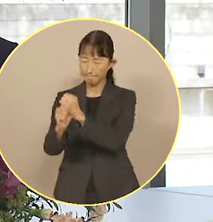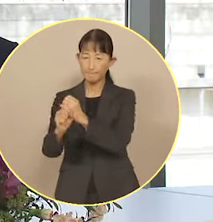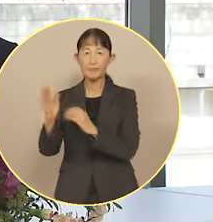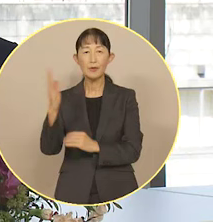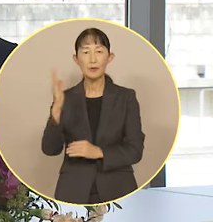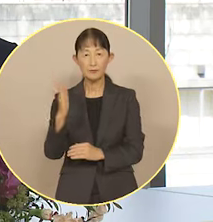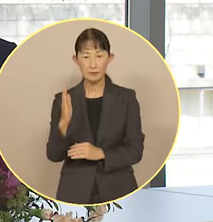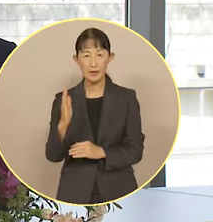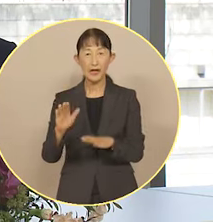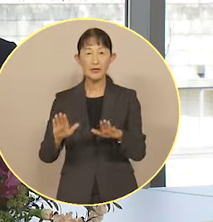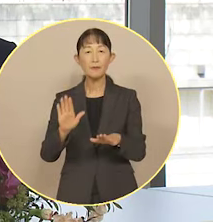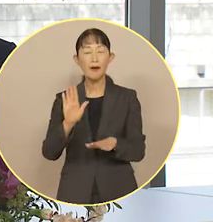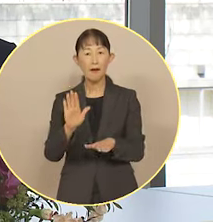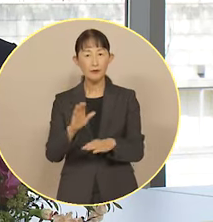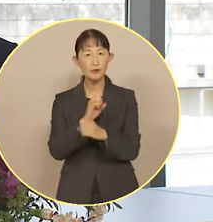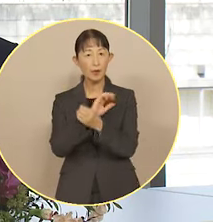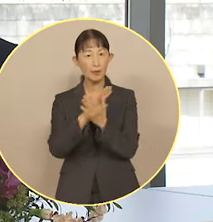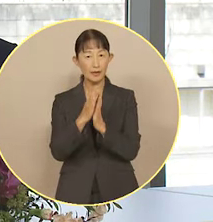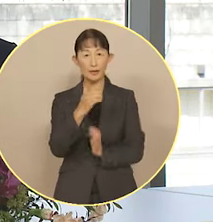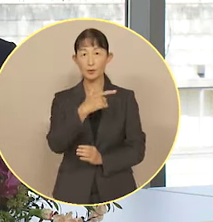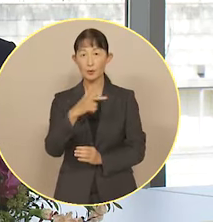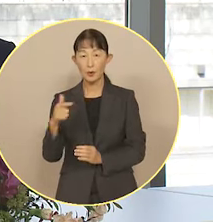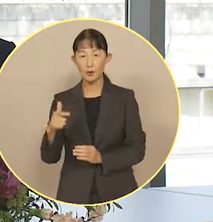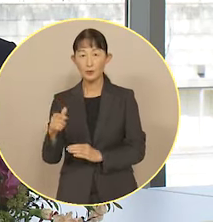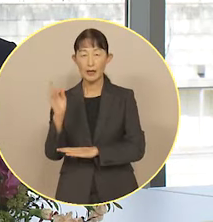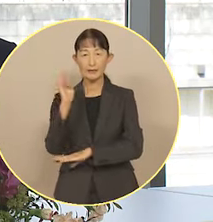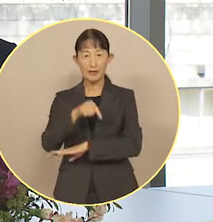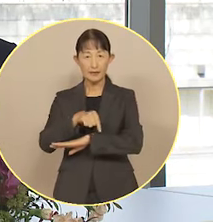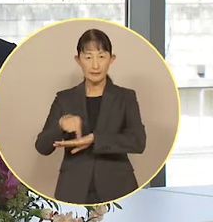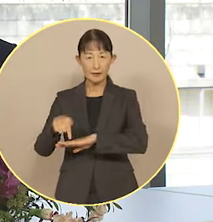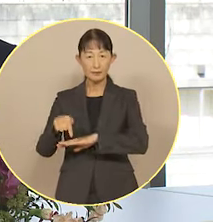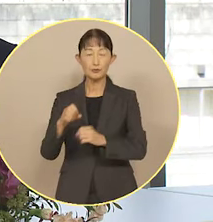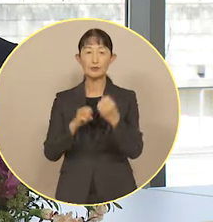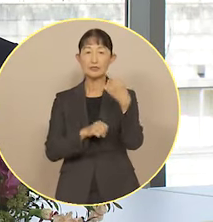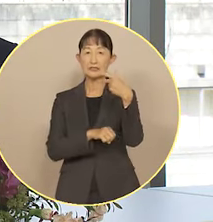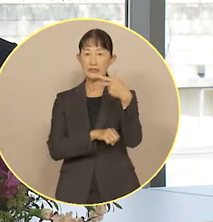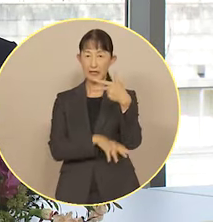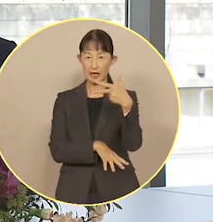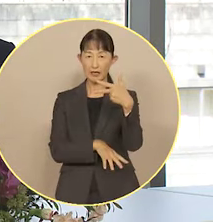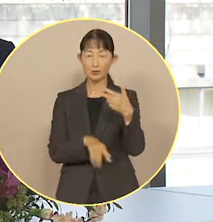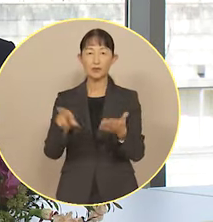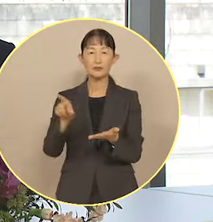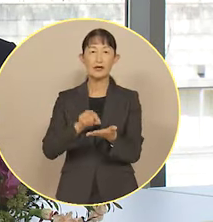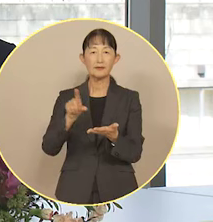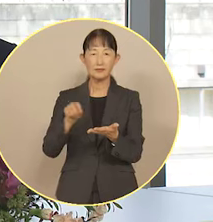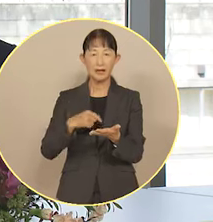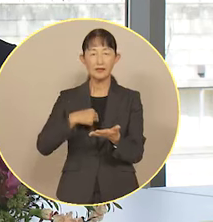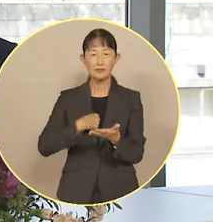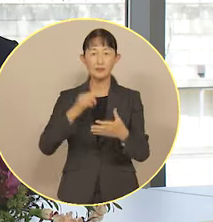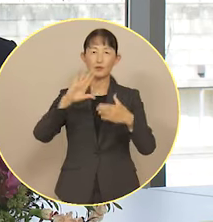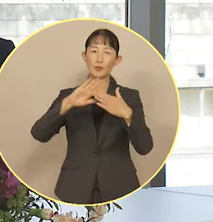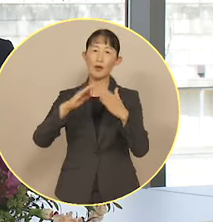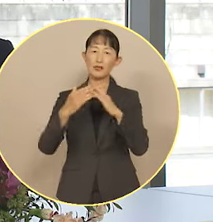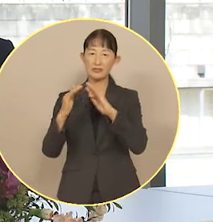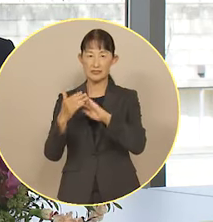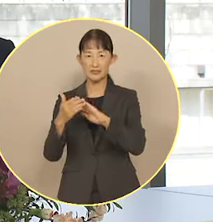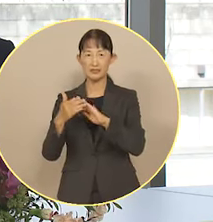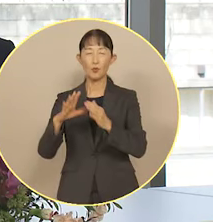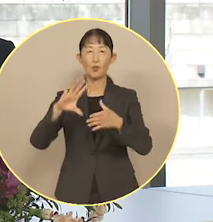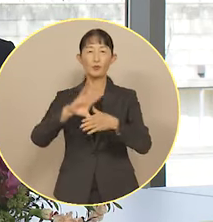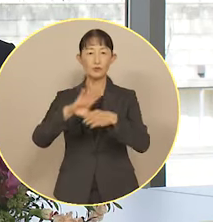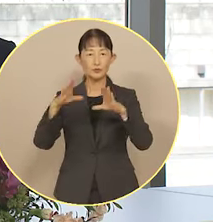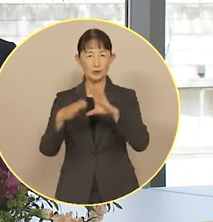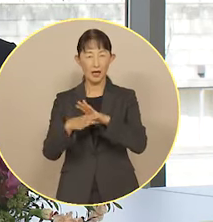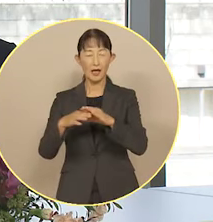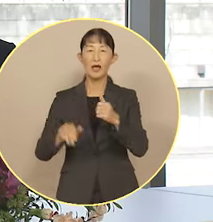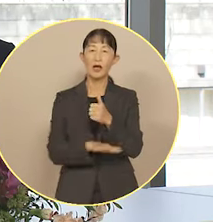ある様々なこの岡山県の施作や資源を利用して我が町で生まれた文化やあ